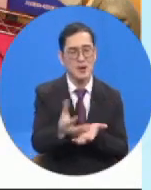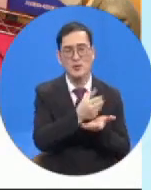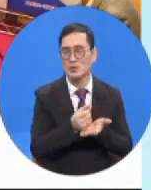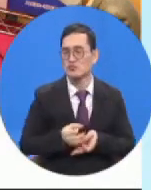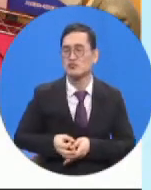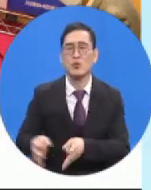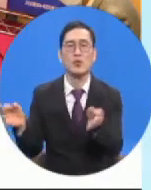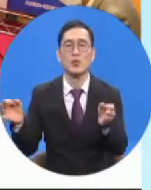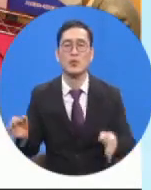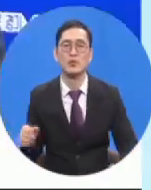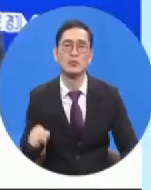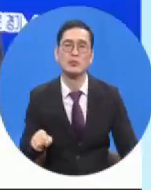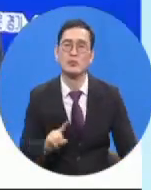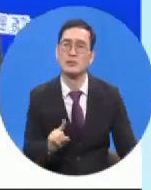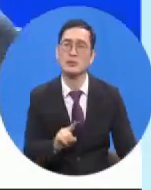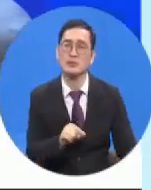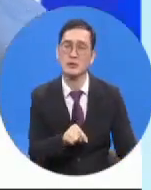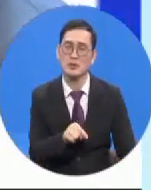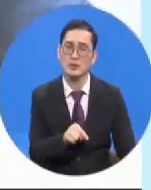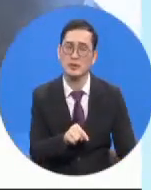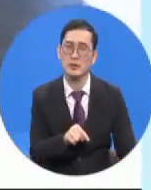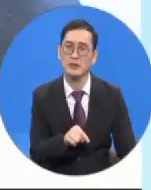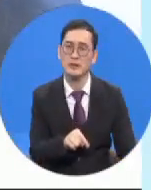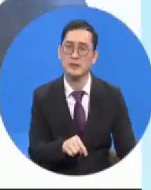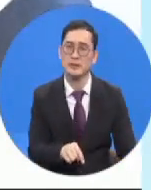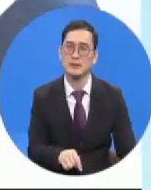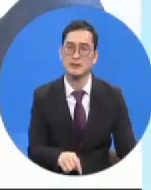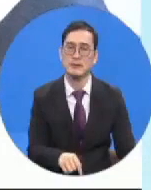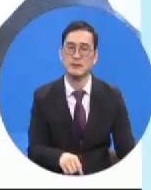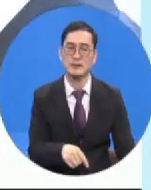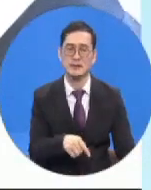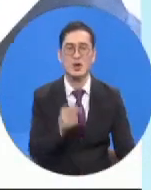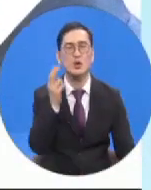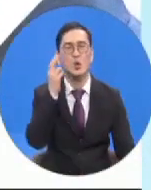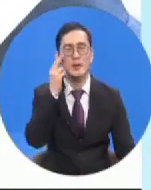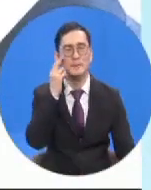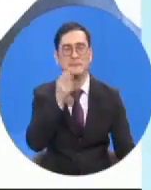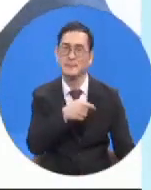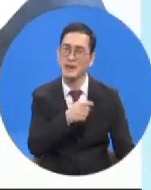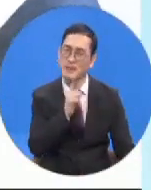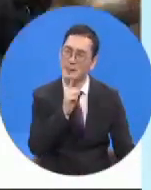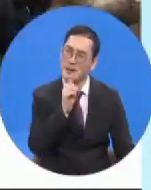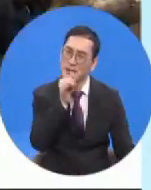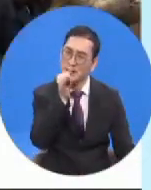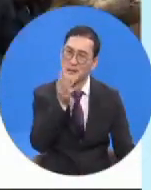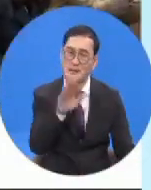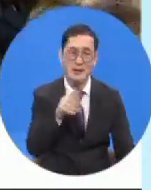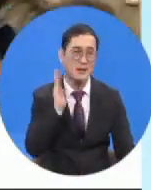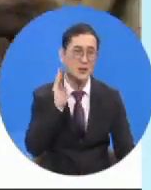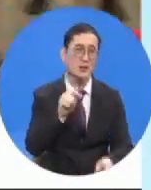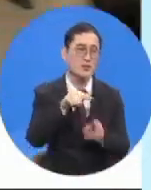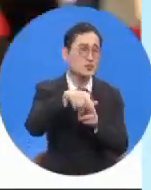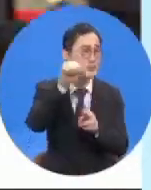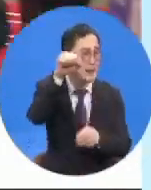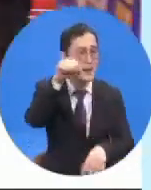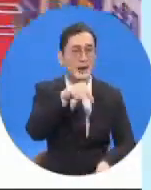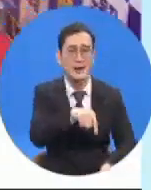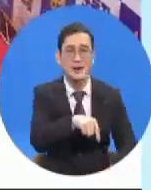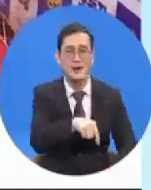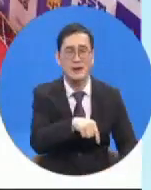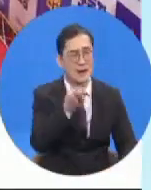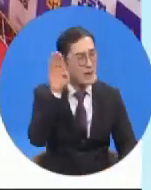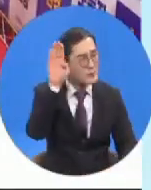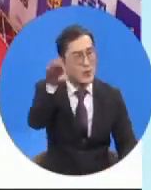정말 진지하게 얘기했다는 것보다는 약간은 그냥 농담식으로 얘기한 것 같다는 느낌이 있었습니다만. 근데 대선 주자잖아요. 그렇죠. 그 제가 지금